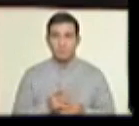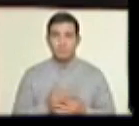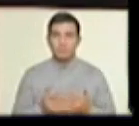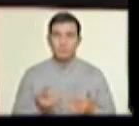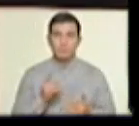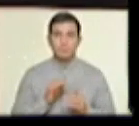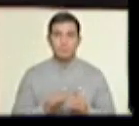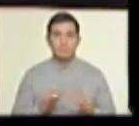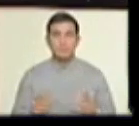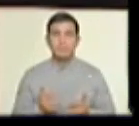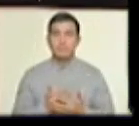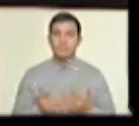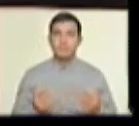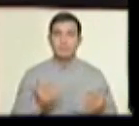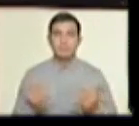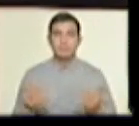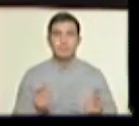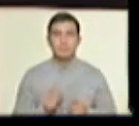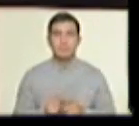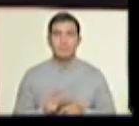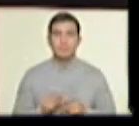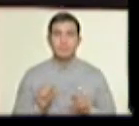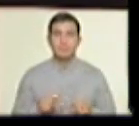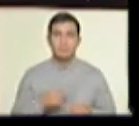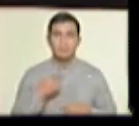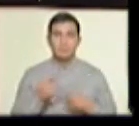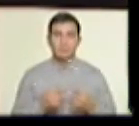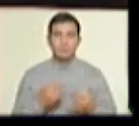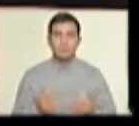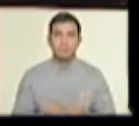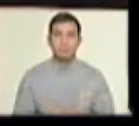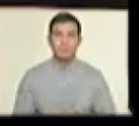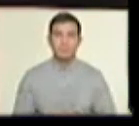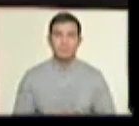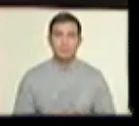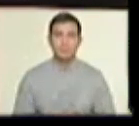bola chaqa kabi so'zlarni aytishimiz mumkin ekan.